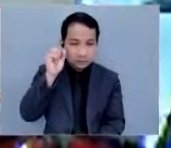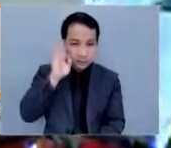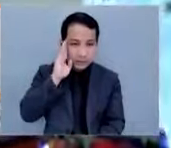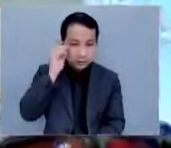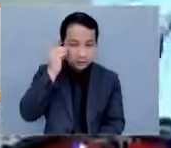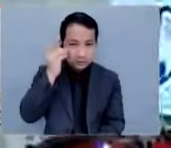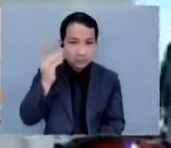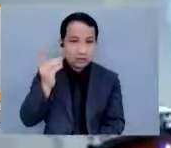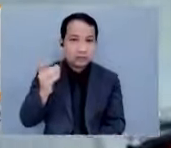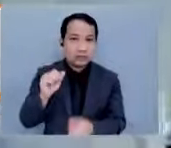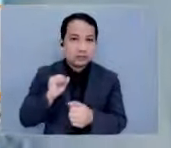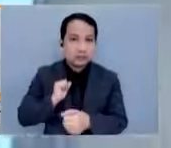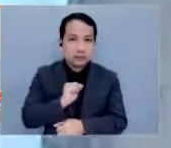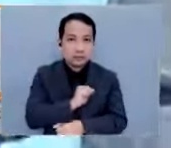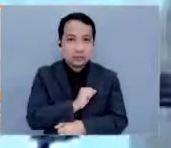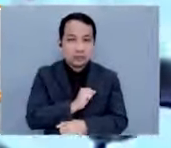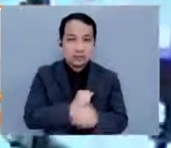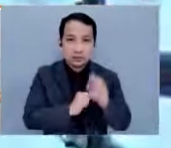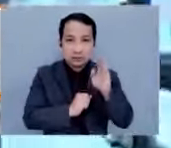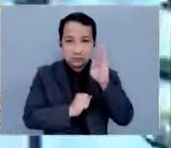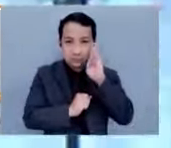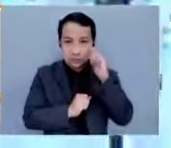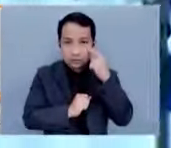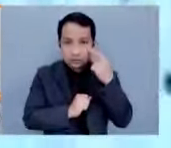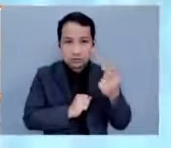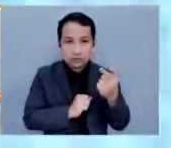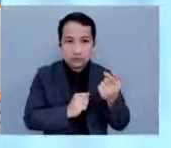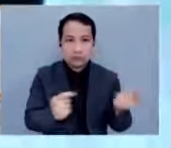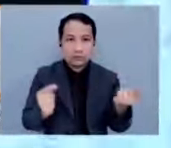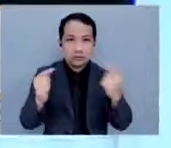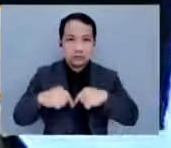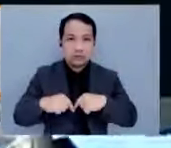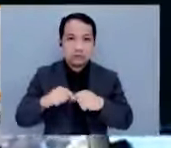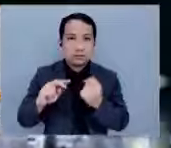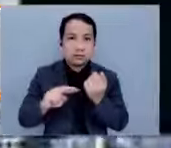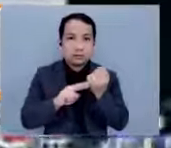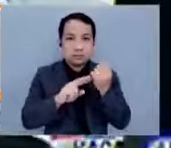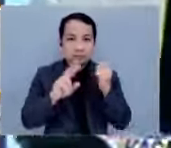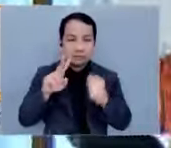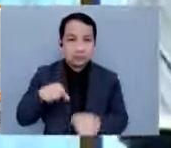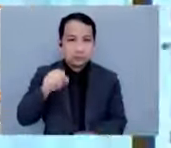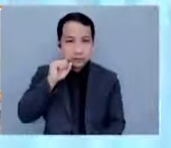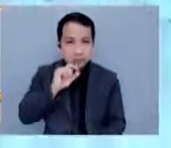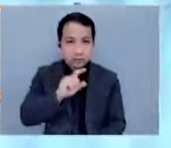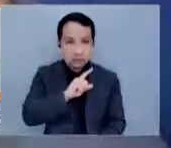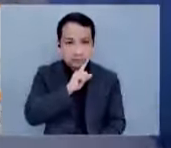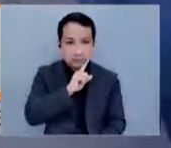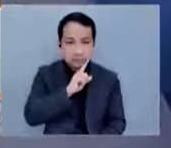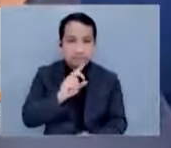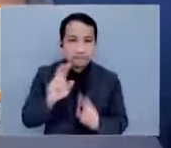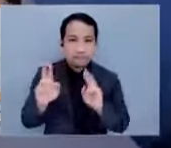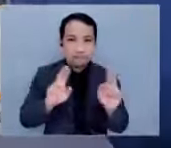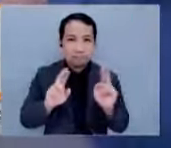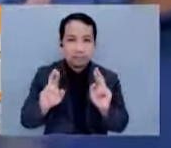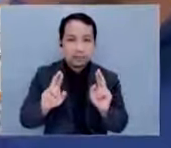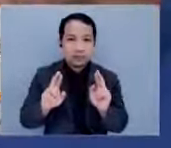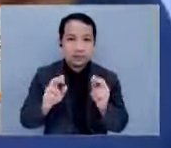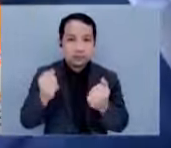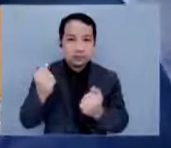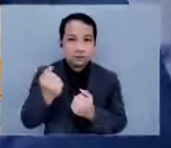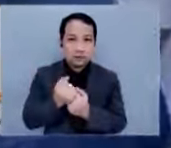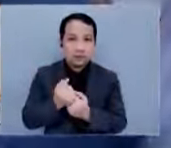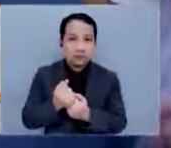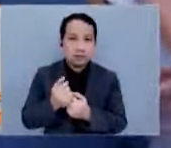Senador Bongo. Nauna naman nang dumating dito si Vice President Sara Duterte at inaabangan nga ng mga taga-suporta kung ano